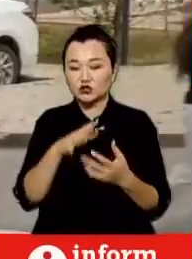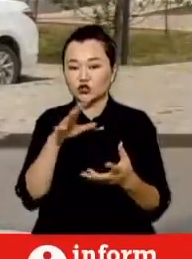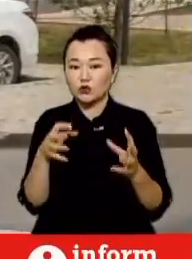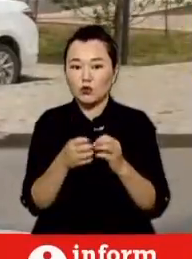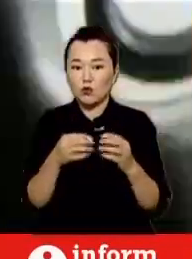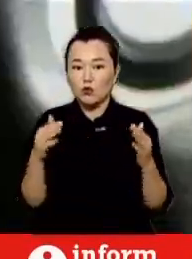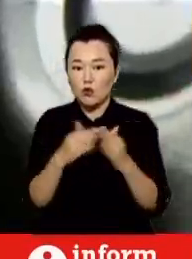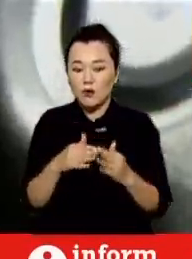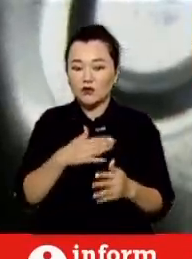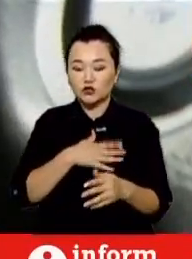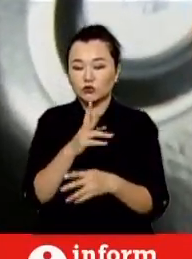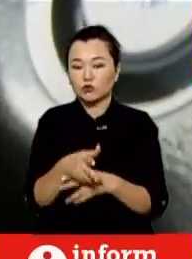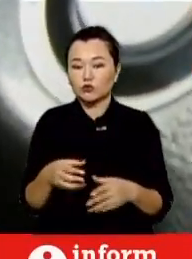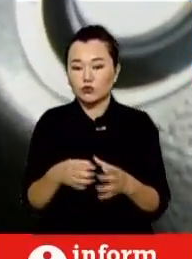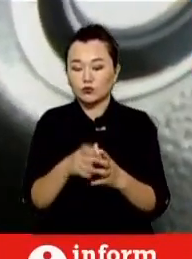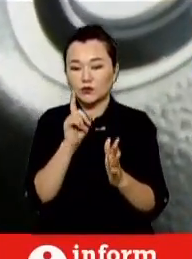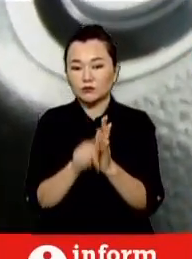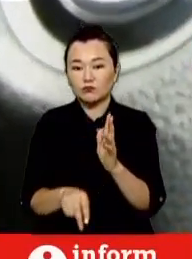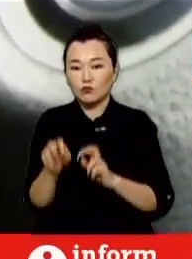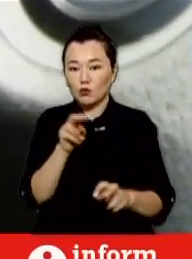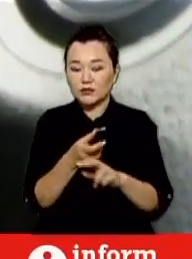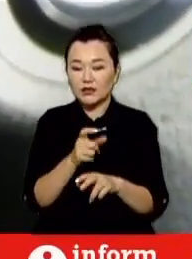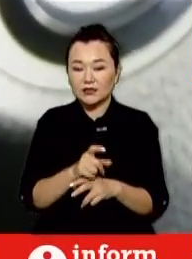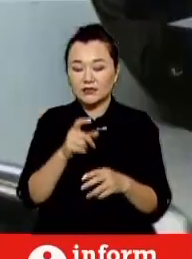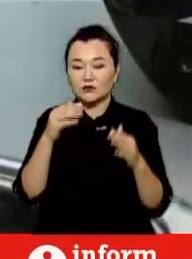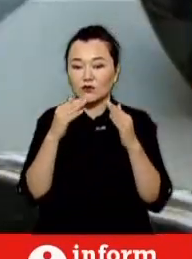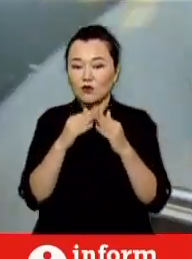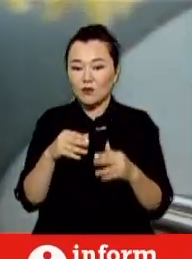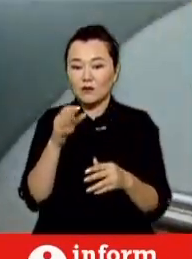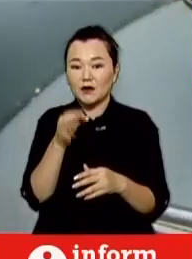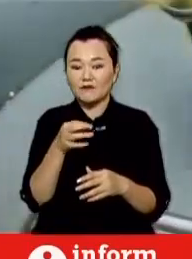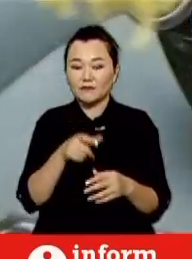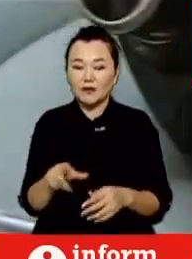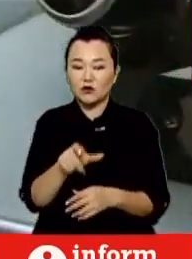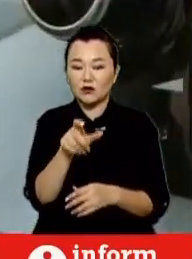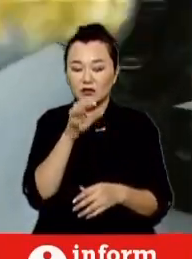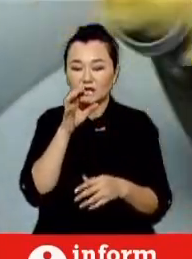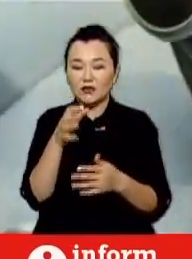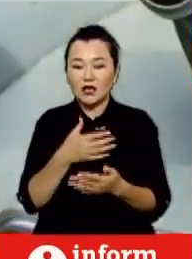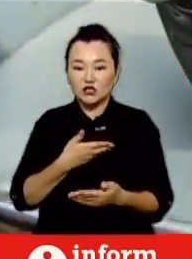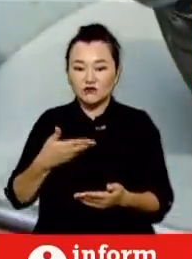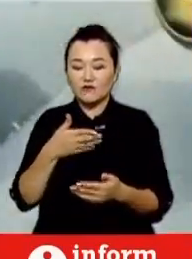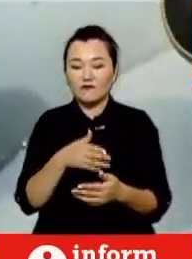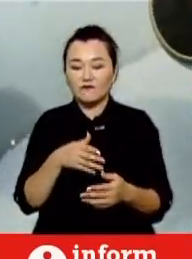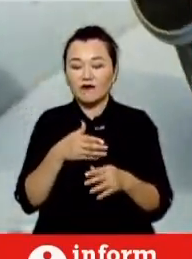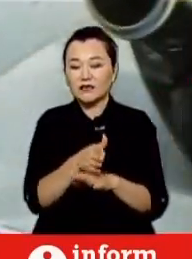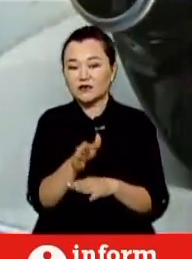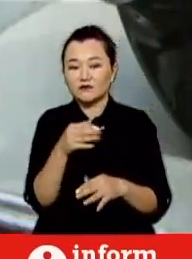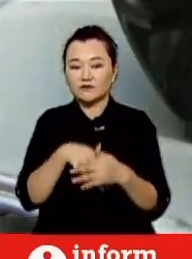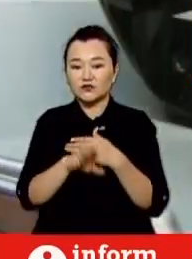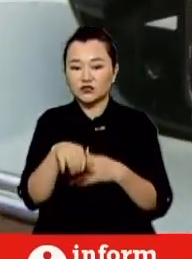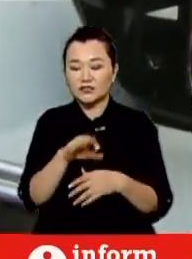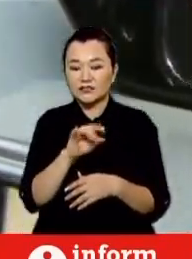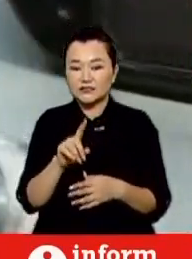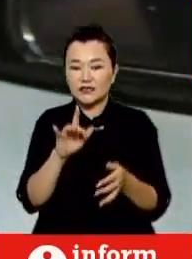комплексах. Наша съемочная группа отправилась на поиски этих зданий. Правда, по дороге навигатор нашего водителя вышел из зоны